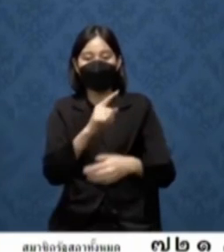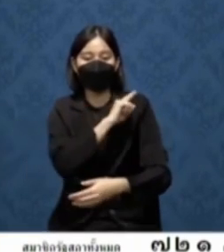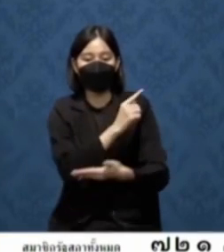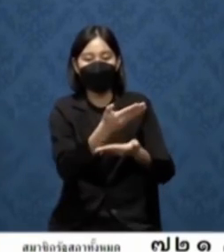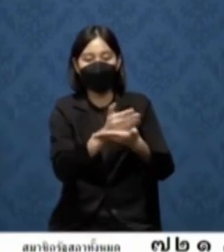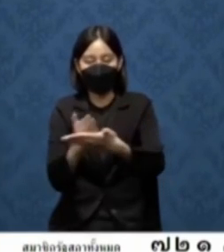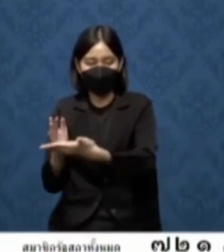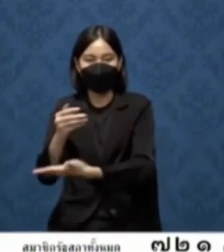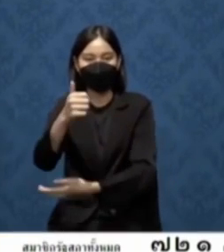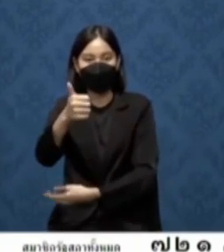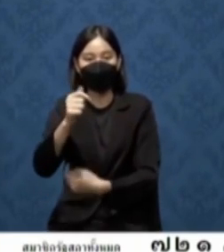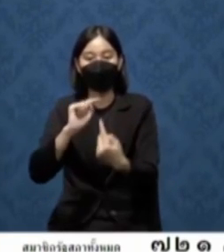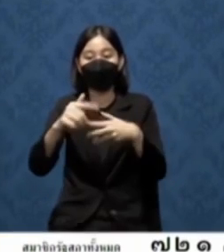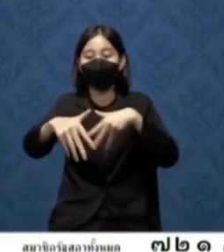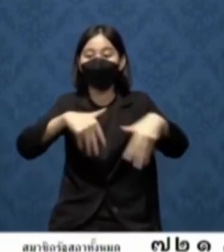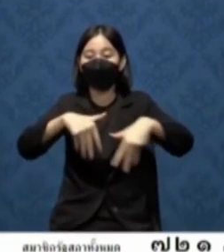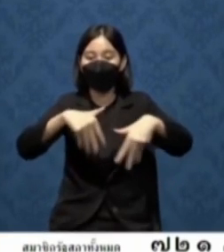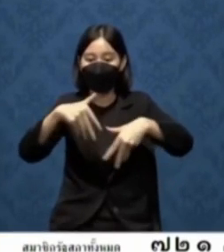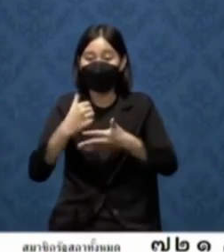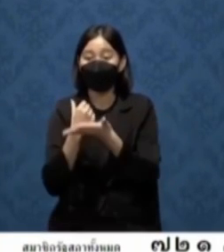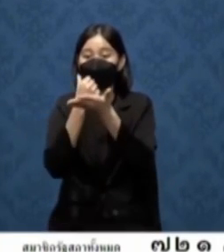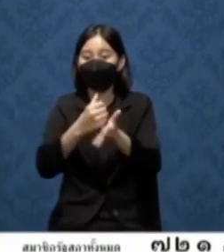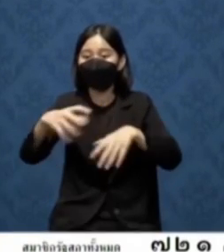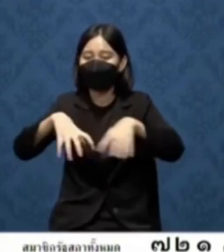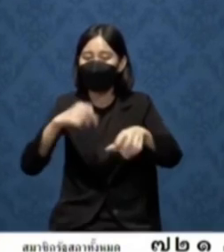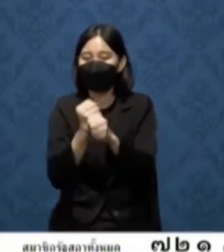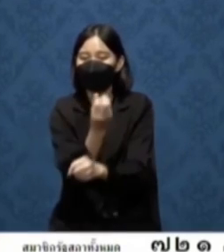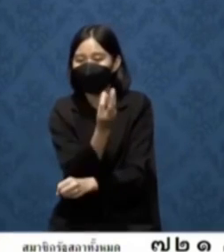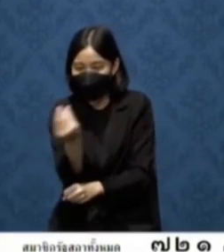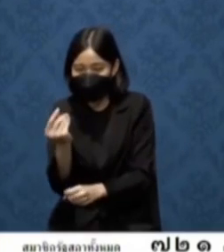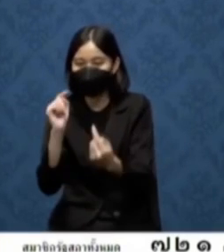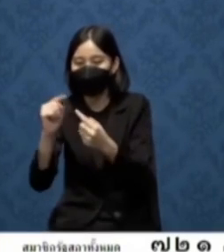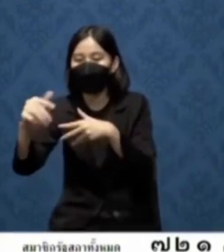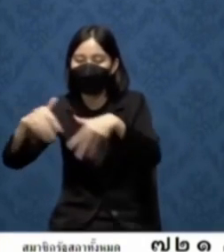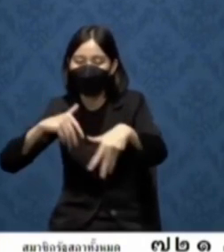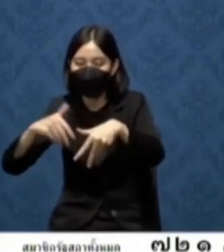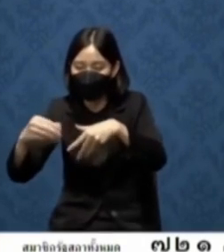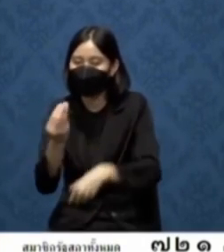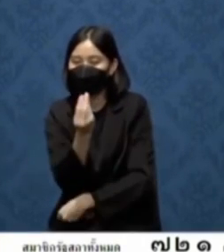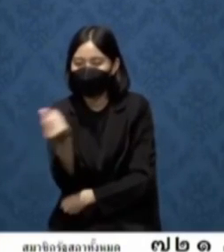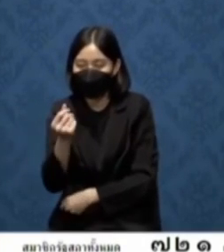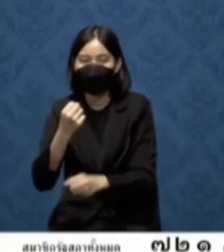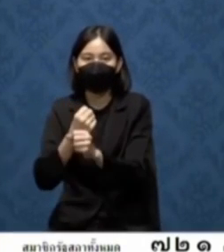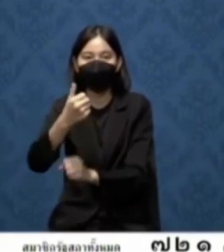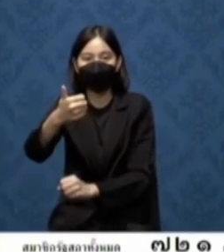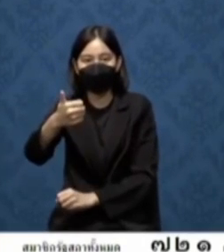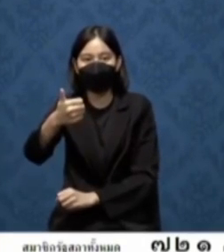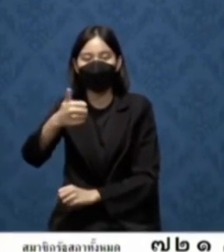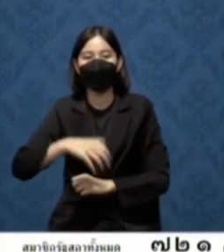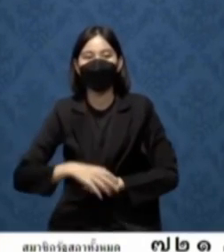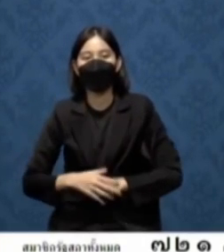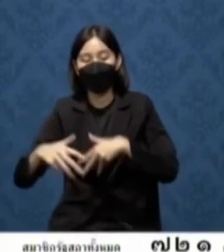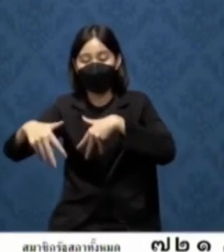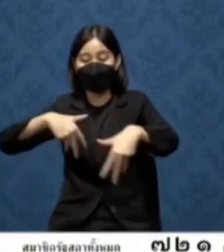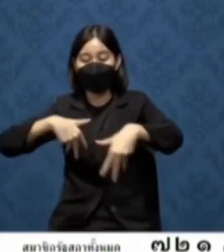ไปให้ท้องถิ่นเข้ามาจัดการเพื่อให้มันรวดเร็วขึ้นตอบสนองกับประชาชนให้เร็วขึ้นได้และให้ประชาช